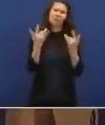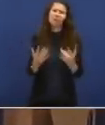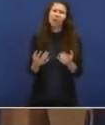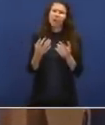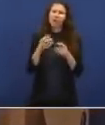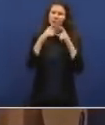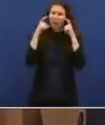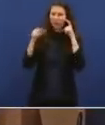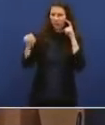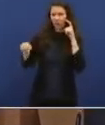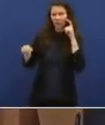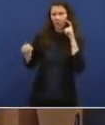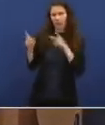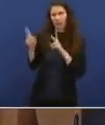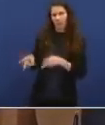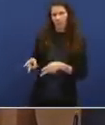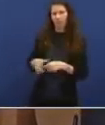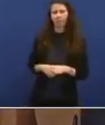sich hier eigentlich?